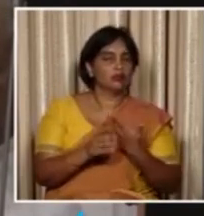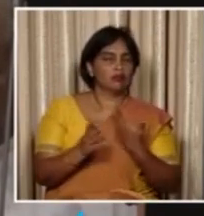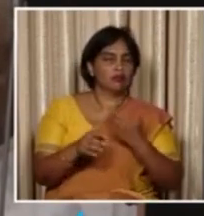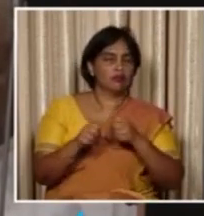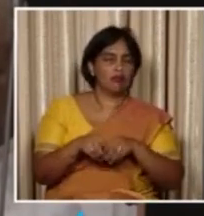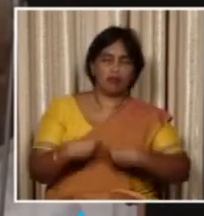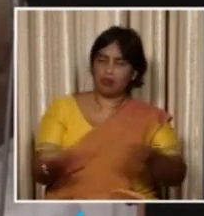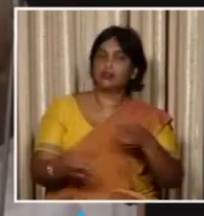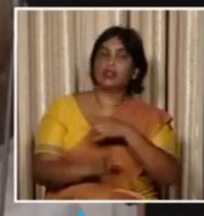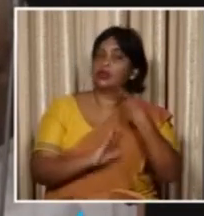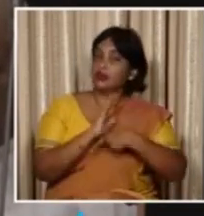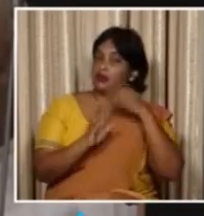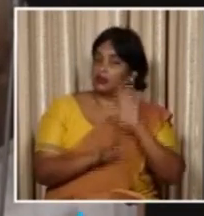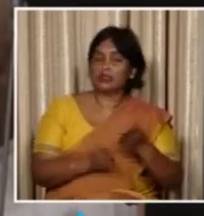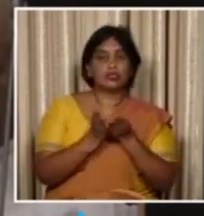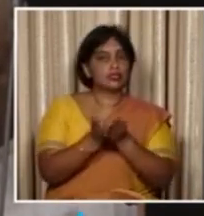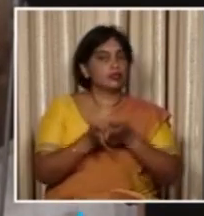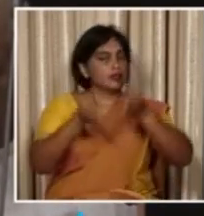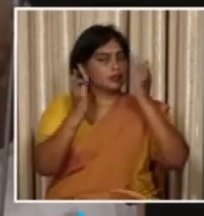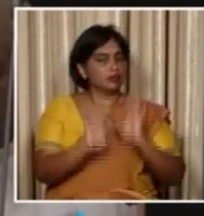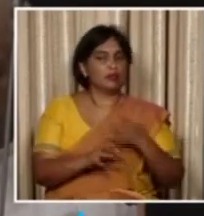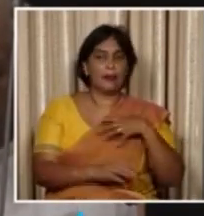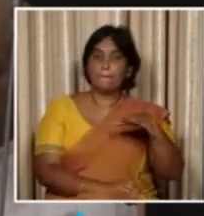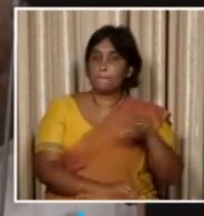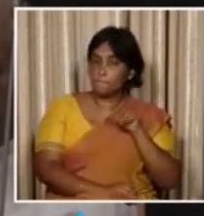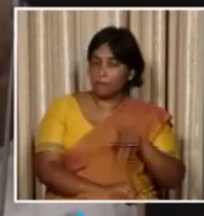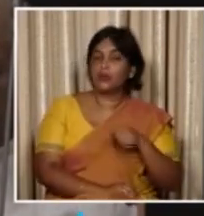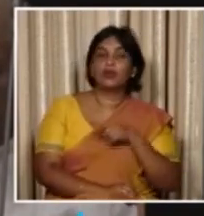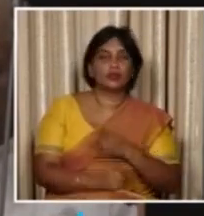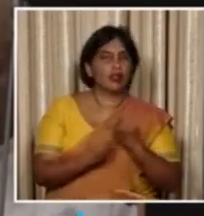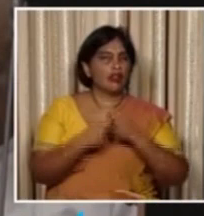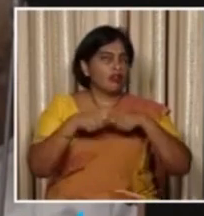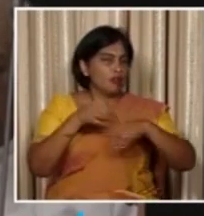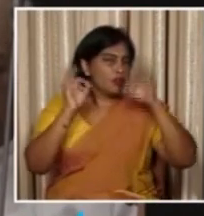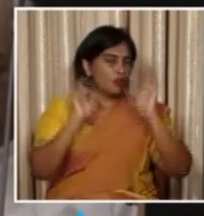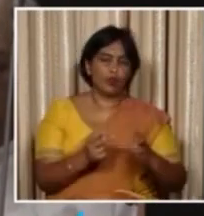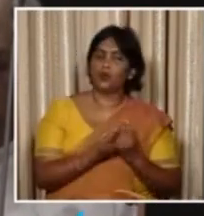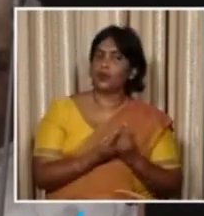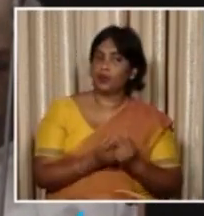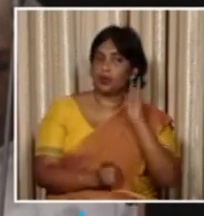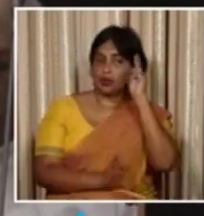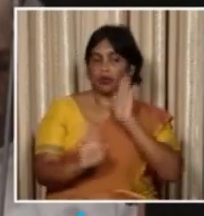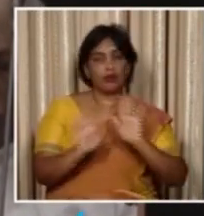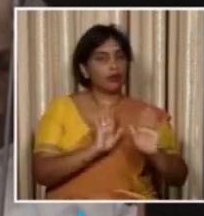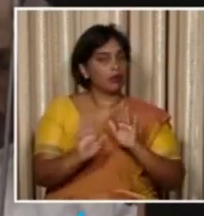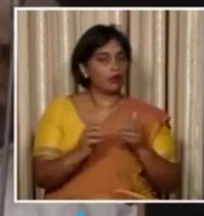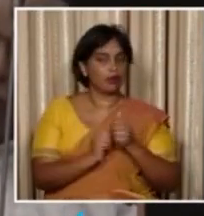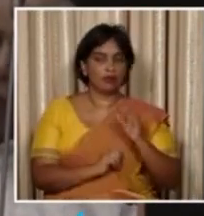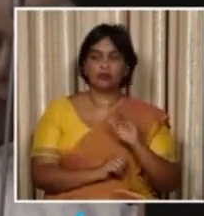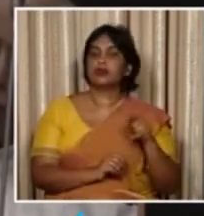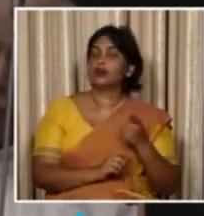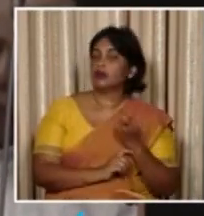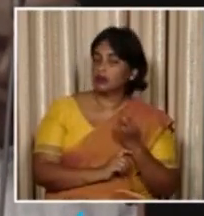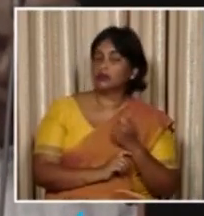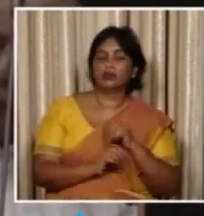තැබීමයි. රටේ තිබෙන සම්පත් නිසිලට ප්‍රයෝජනයටගෙන නාස්ති නොකර කාර්යක්ෂම කළමනාකාරයක් ඔස්සේ